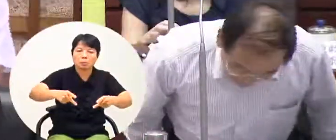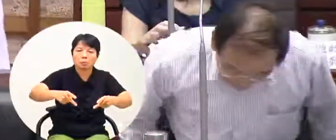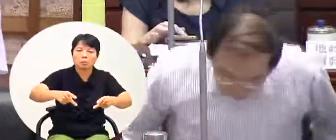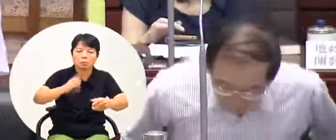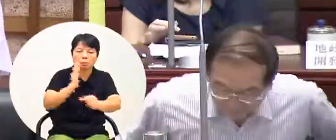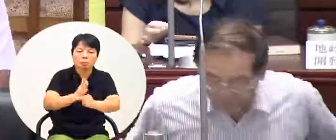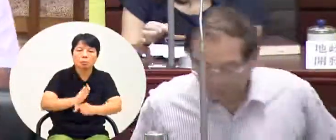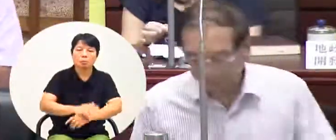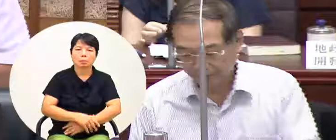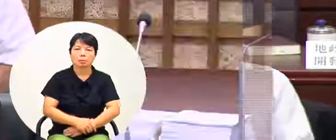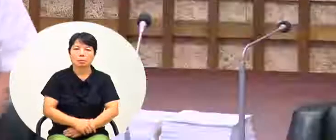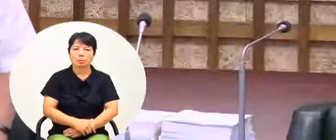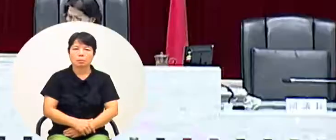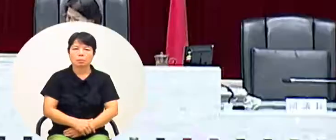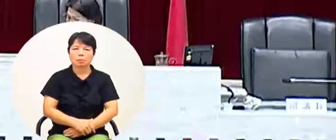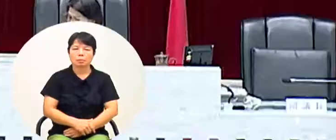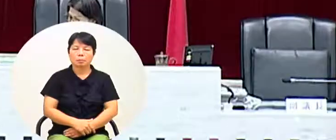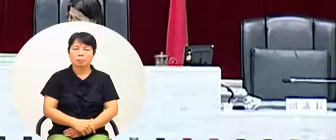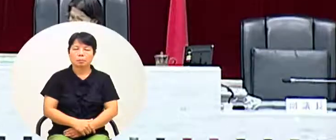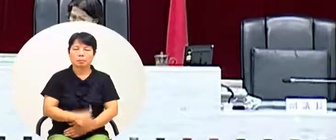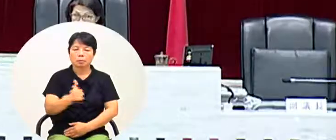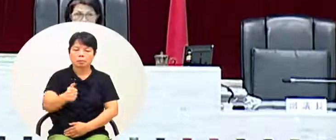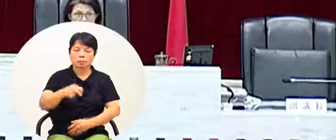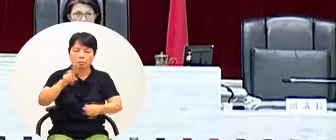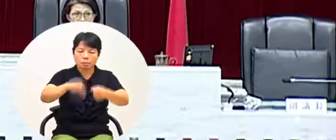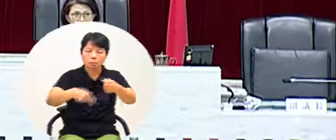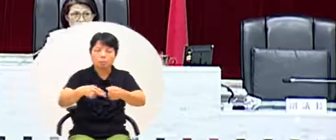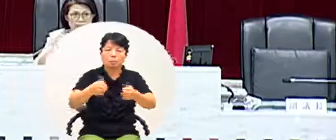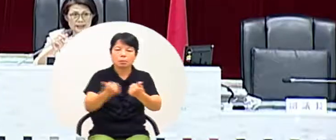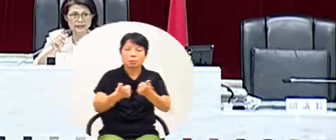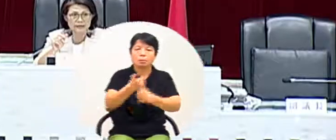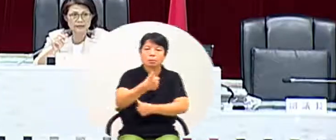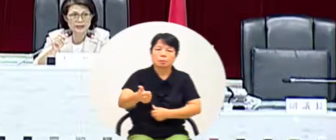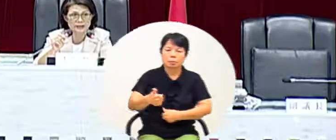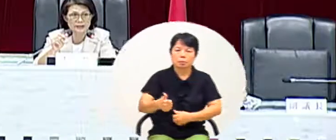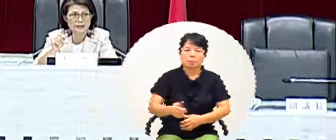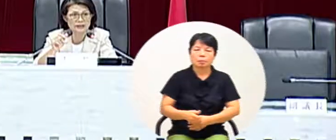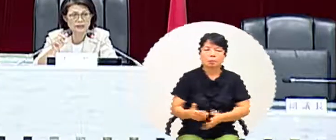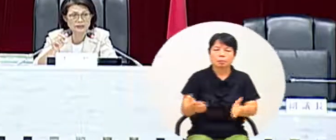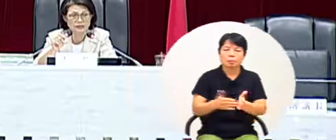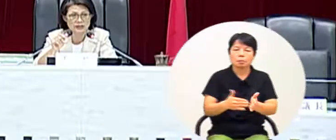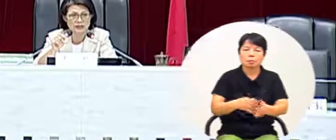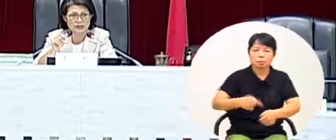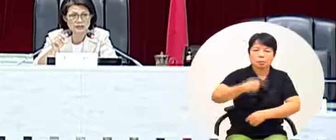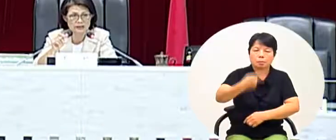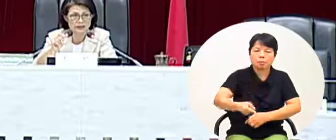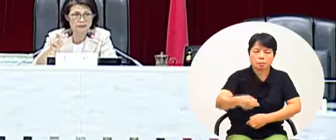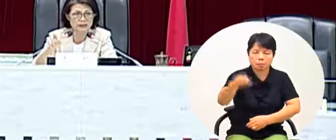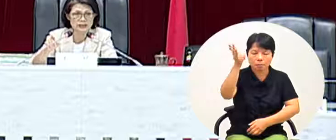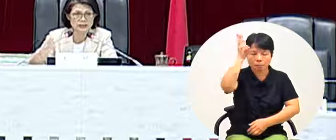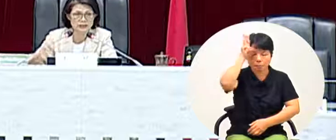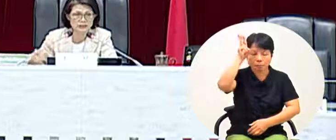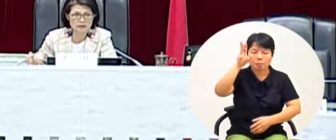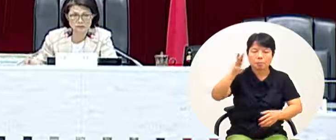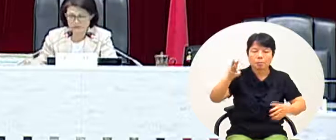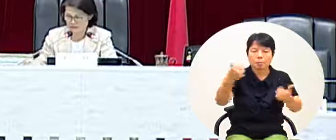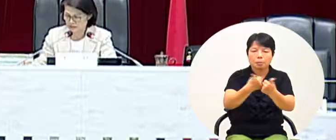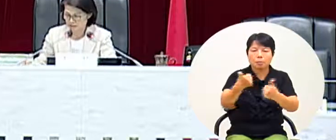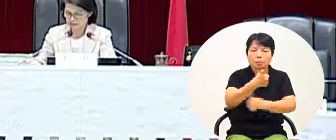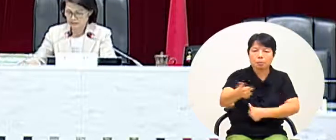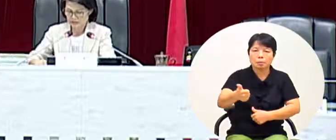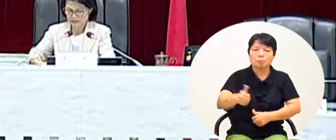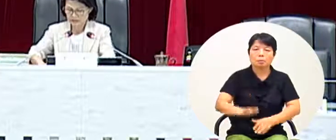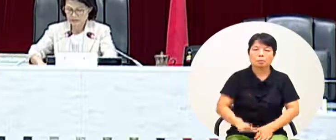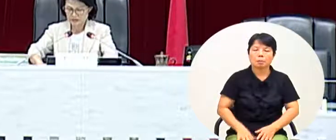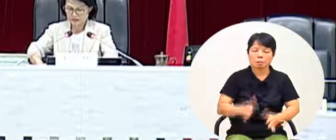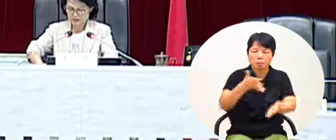谢谢刘议员的咨询，接下来我们请童燕珍童议员咨询，时间15分钟。 谢谢